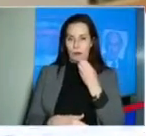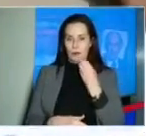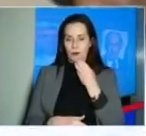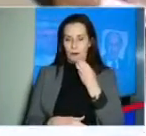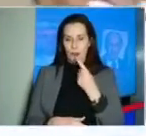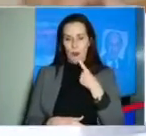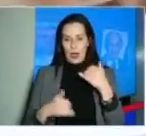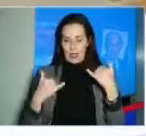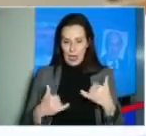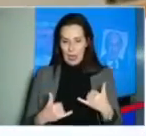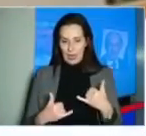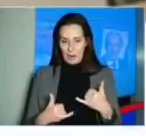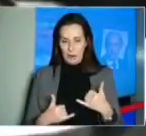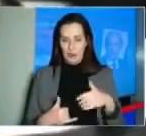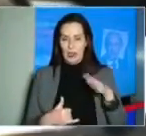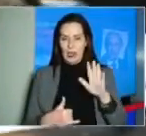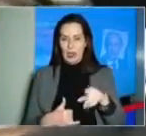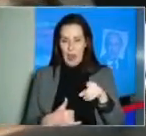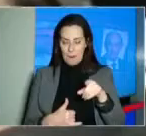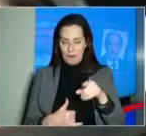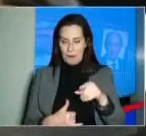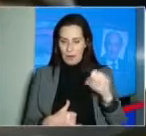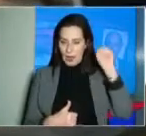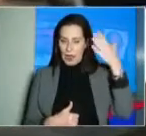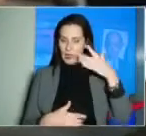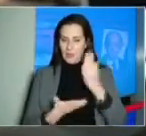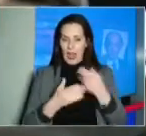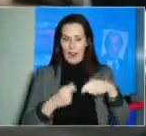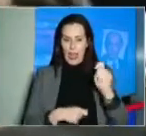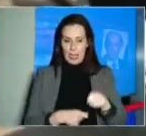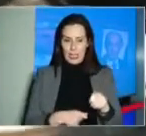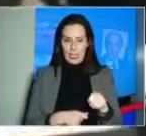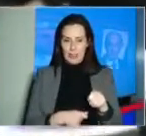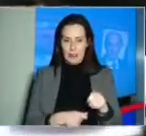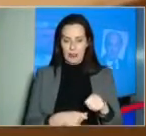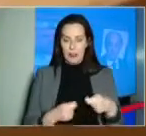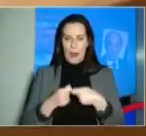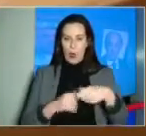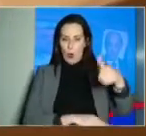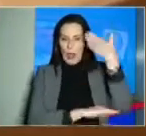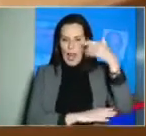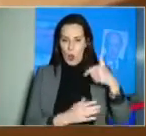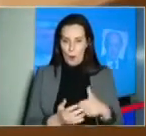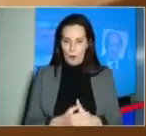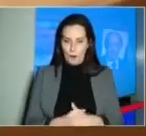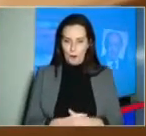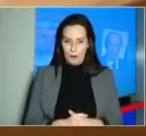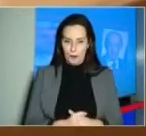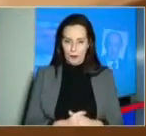אומר, כרגע אפשר, הרי גם מיכאל בן ארי היה כבר חבר כנסת באיחוד הלאומי,